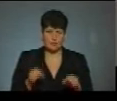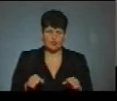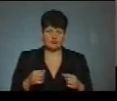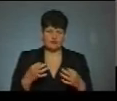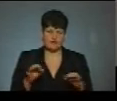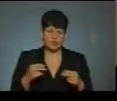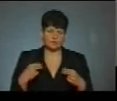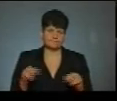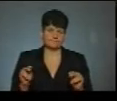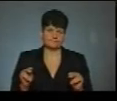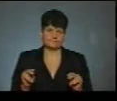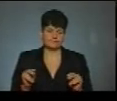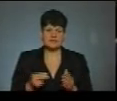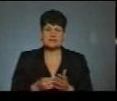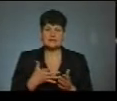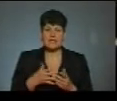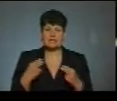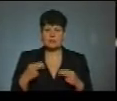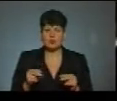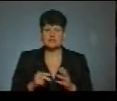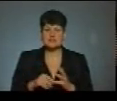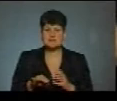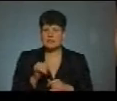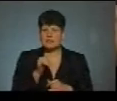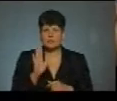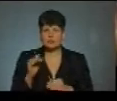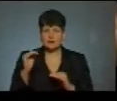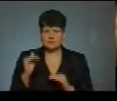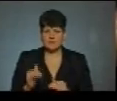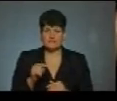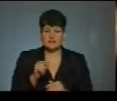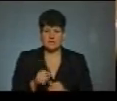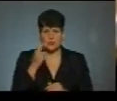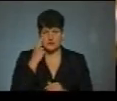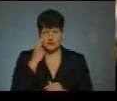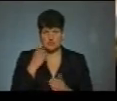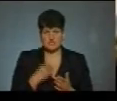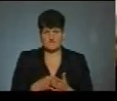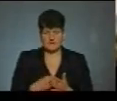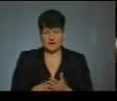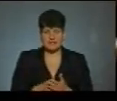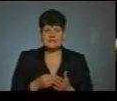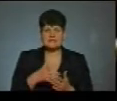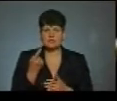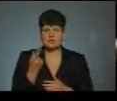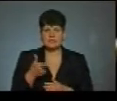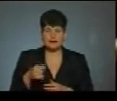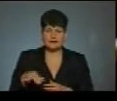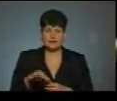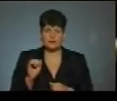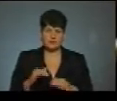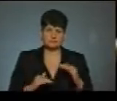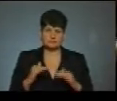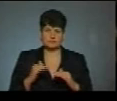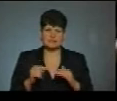вільно розпоряджуватись. Ціна на продаж землі не може бути нижчою від її оціночної вартості. Ціна за гектар землі може